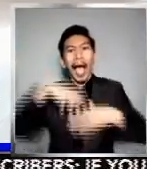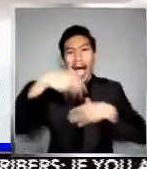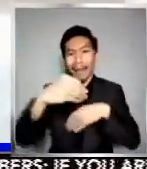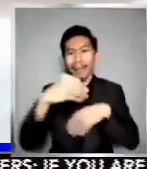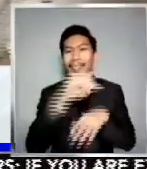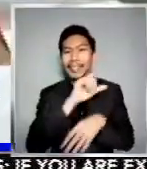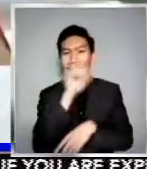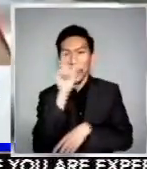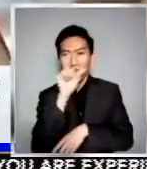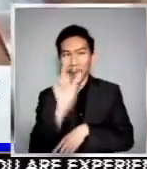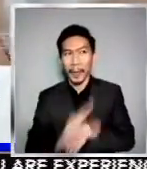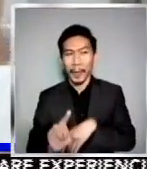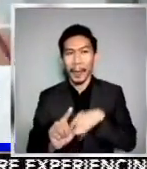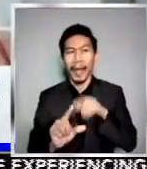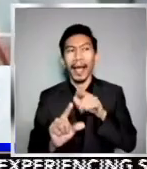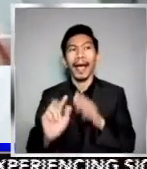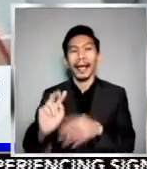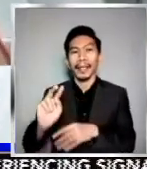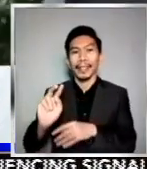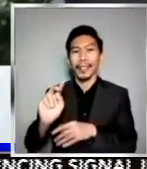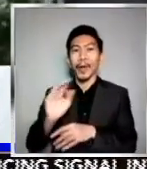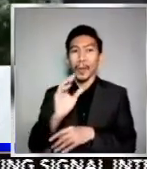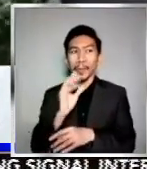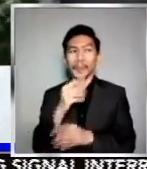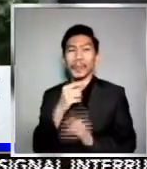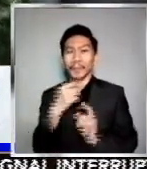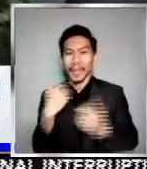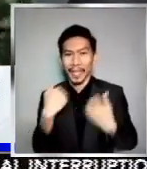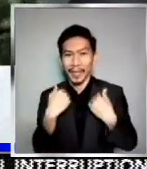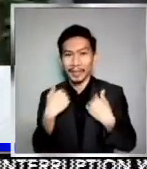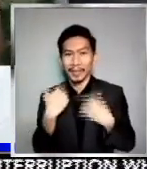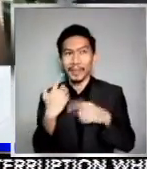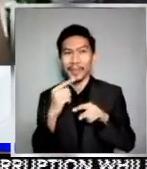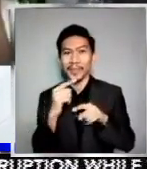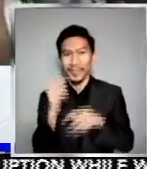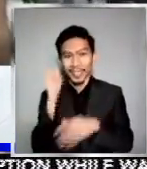Gerardo Bayugo ang nagturo kay Dr. Aquino.